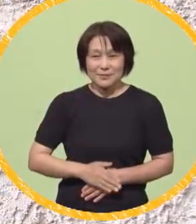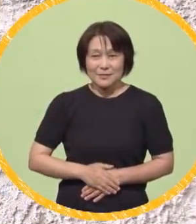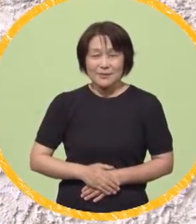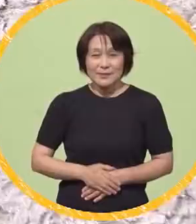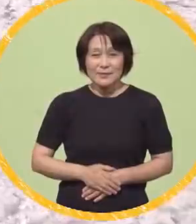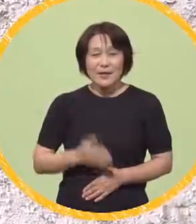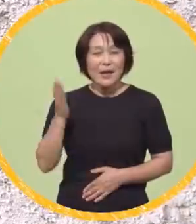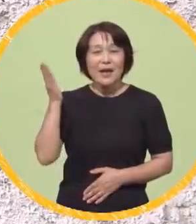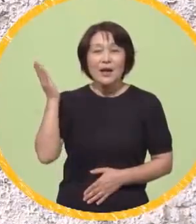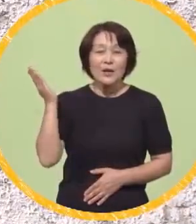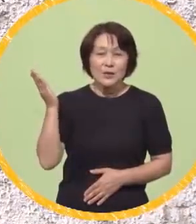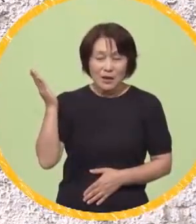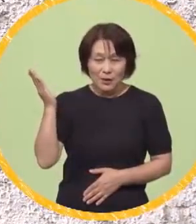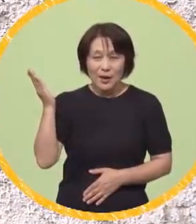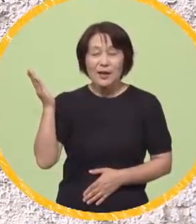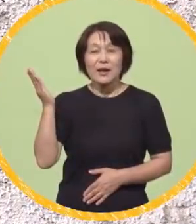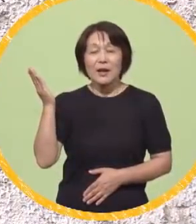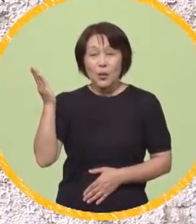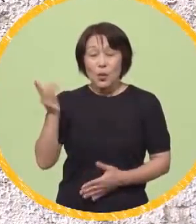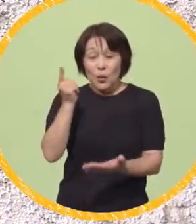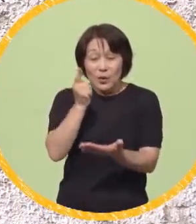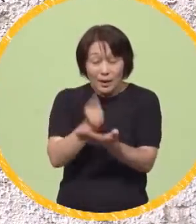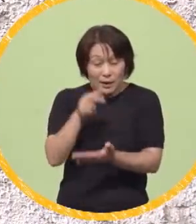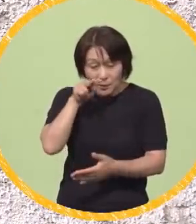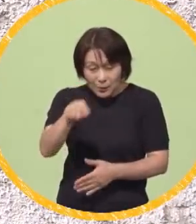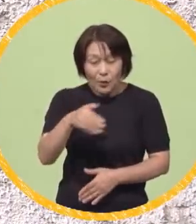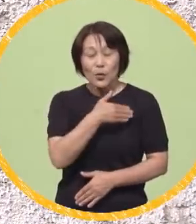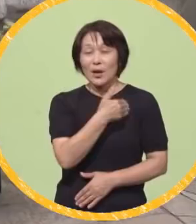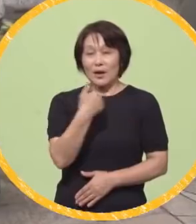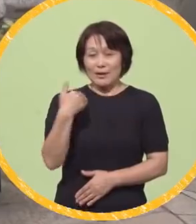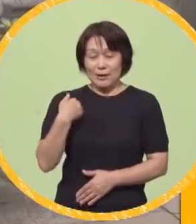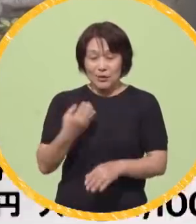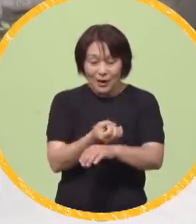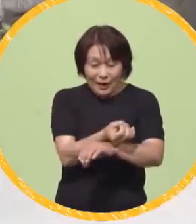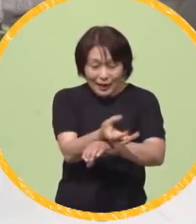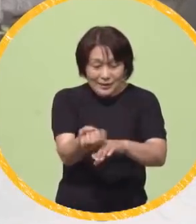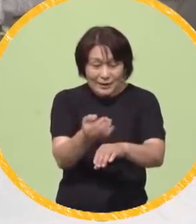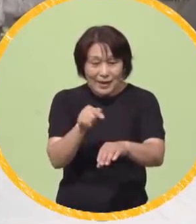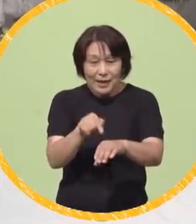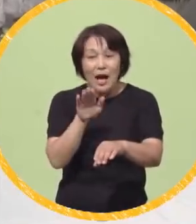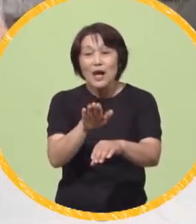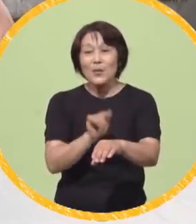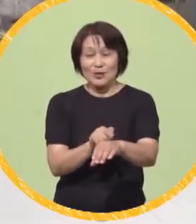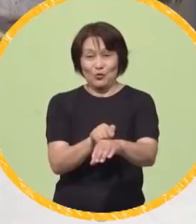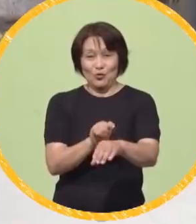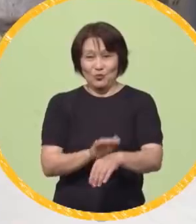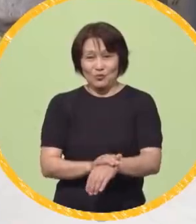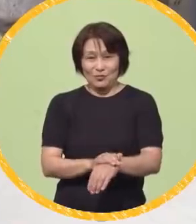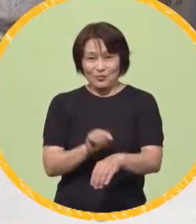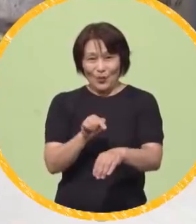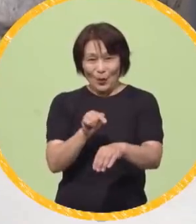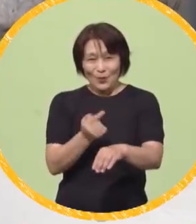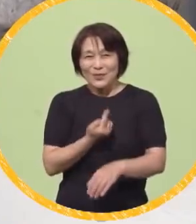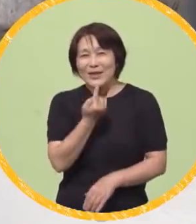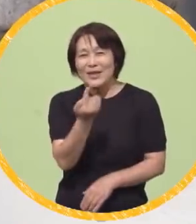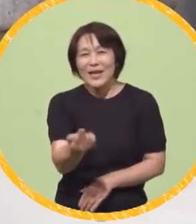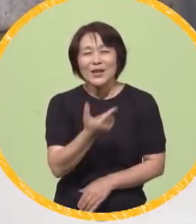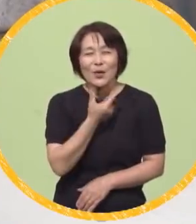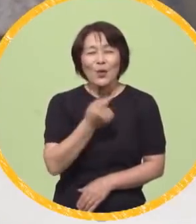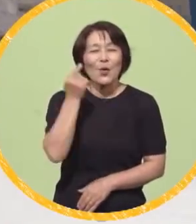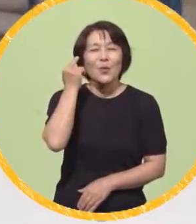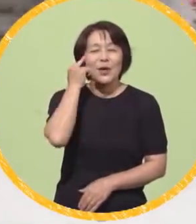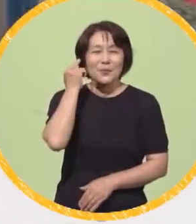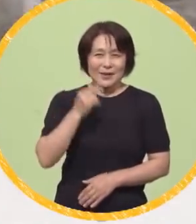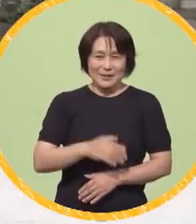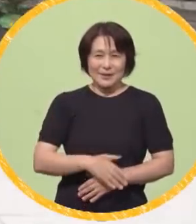根ガラスの森美術館でしか見ることのできないアジサイがあるということで、そちらをチェックしてまいりたいと思います。行ってき